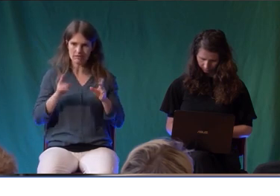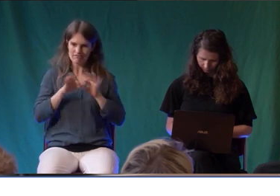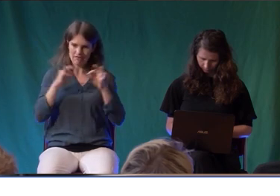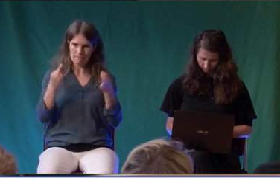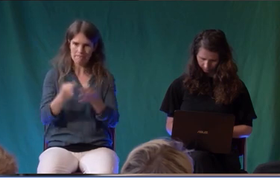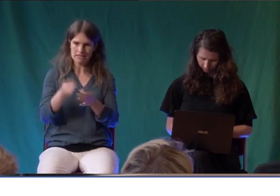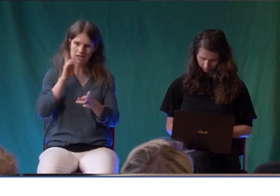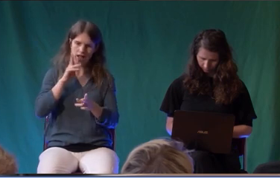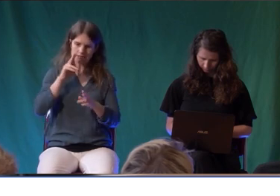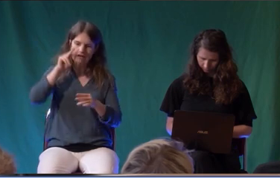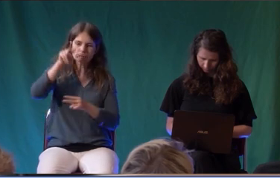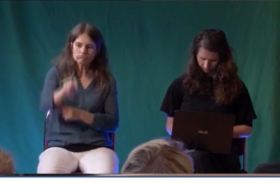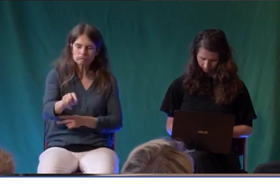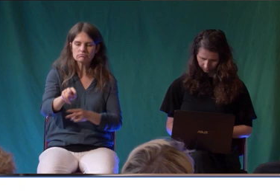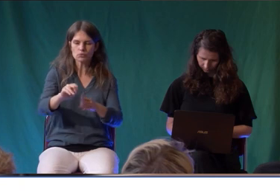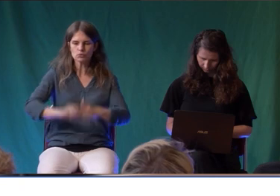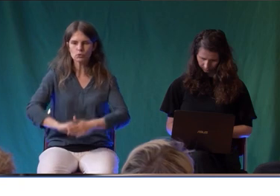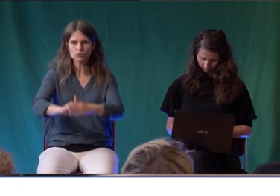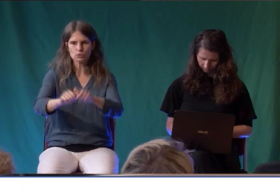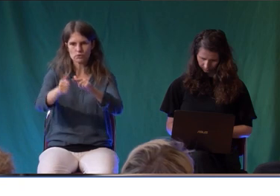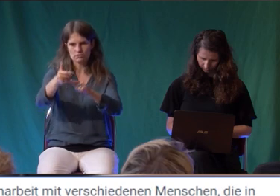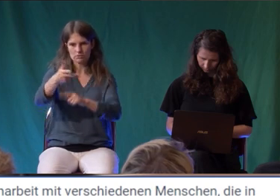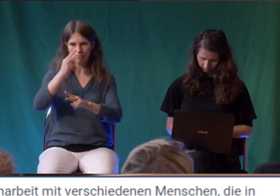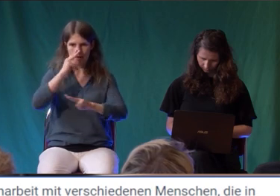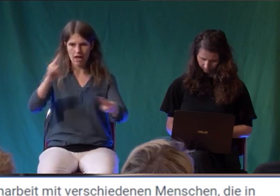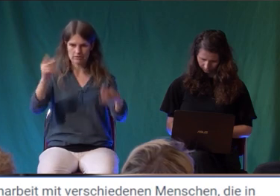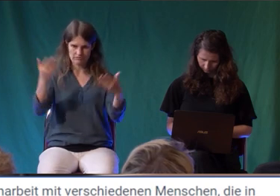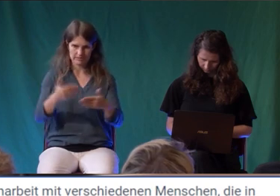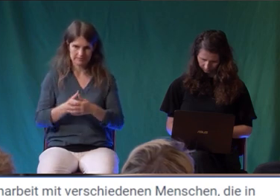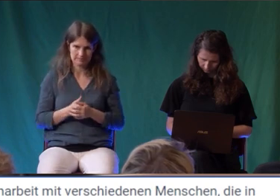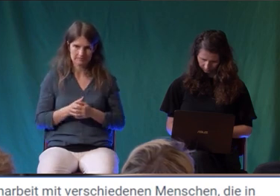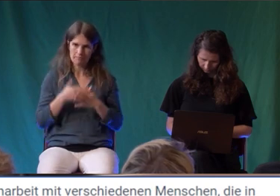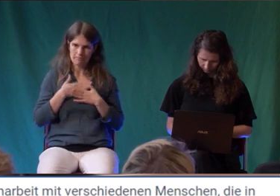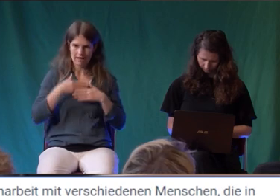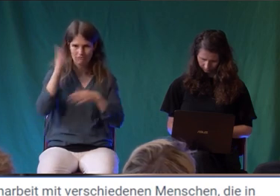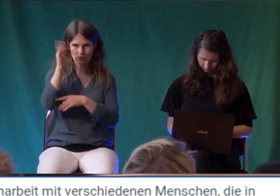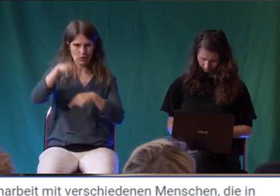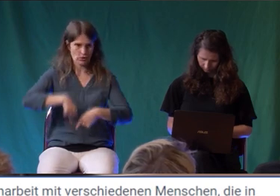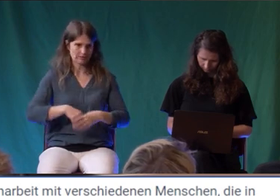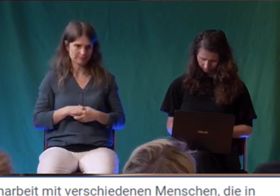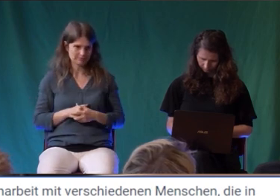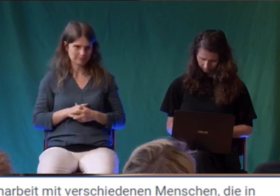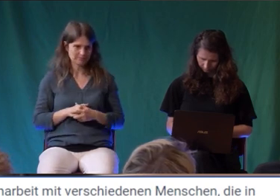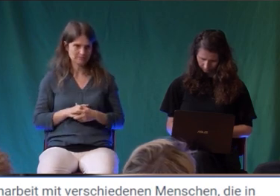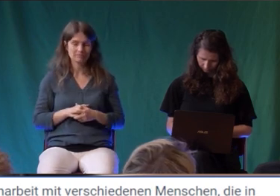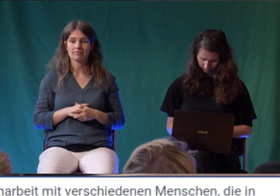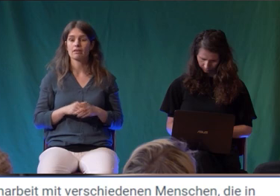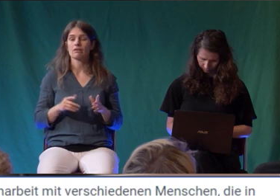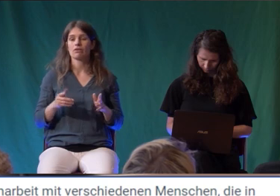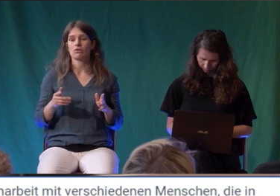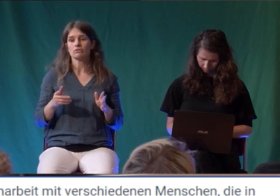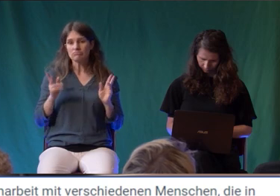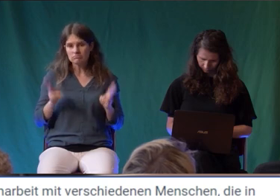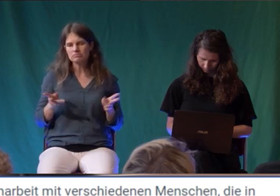in ihrem Leben unterstützt werden können was man da beachten muss was wir daraus gefunden haben genau und als letzten Punkt